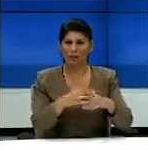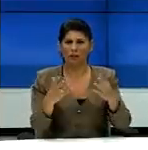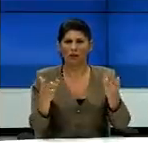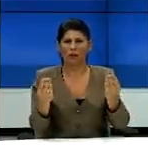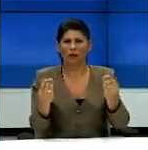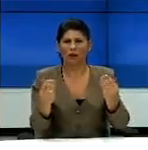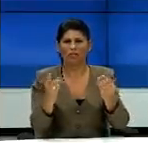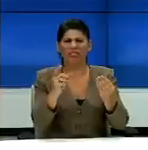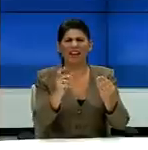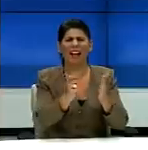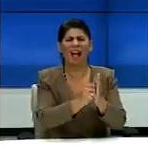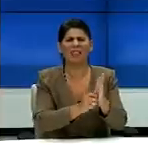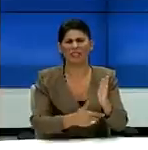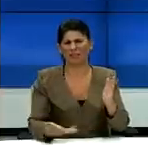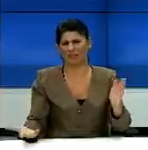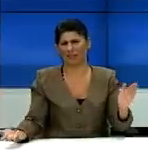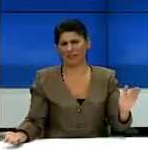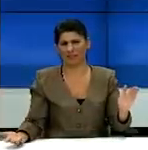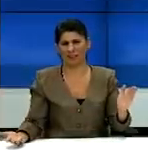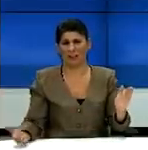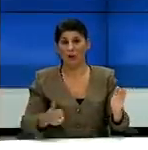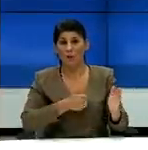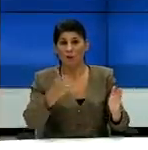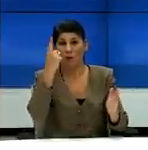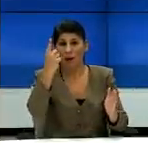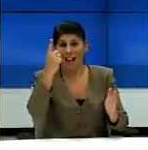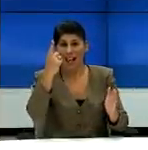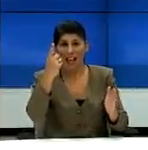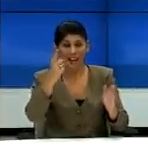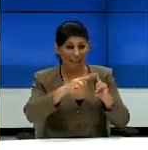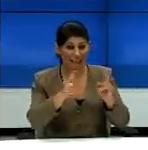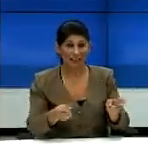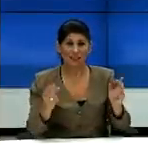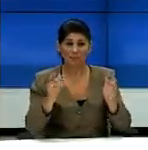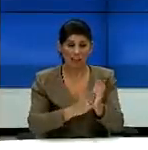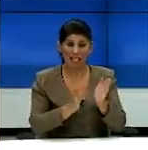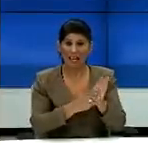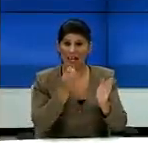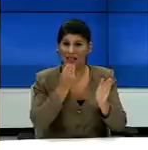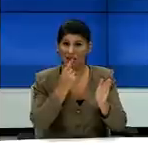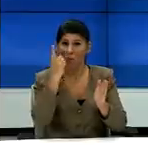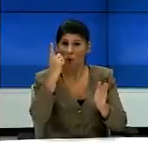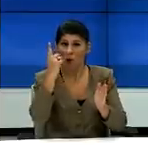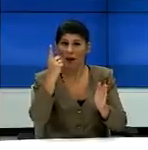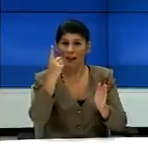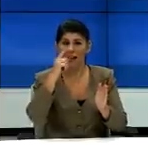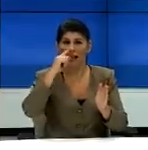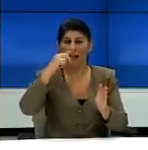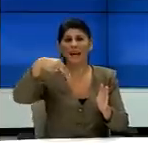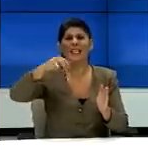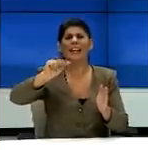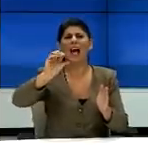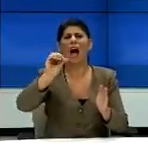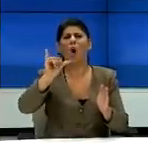δεκάδες, όταν μόνο σε ένα κατάστημα υγειονομικού ενδιαφέροντος, σε ένα εστιατόριο στην Άουσα,